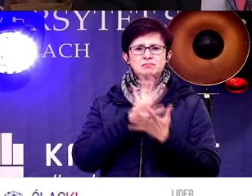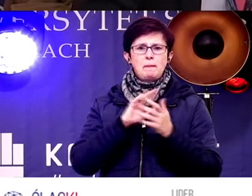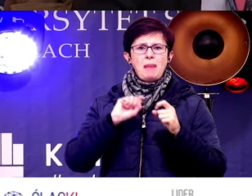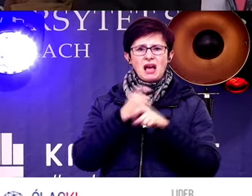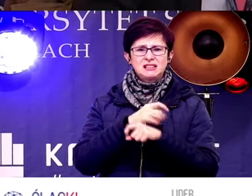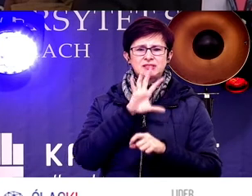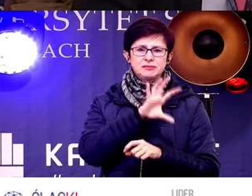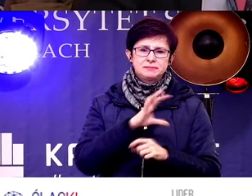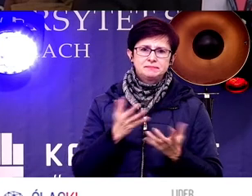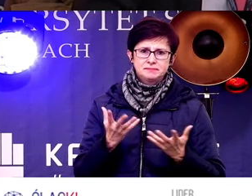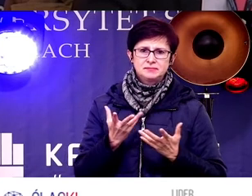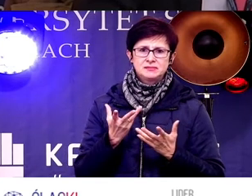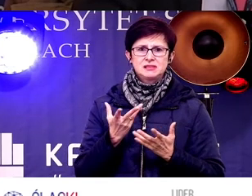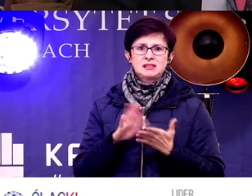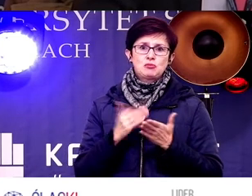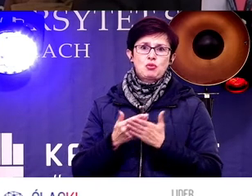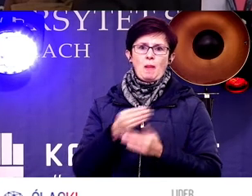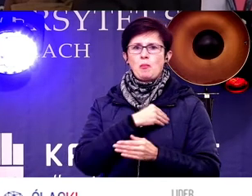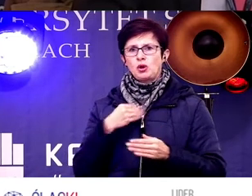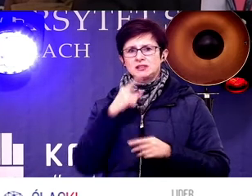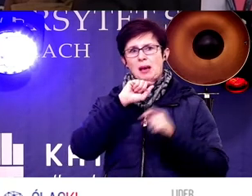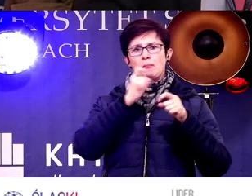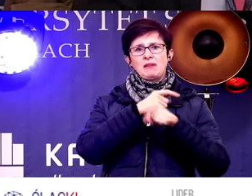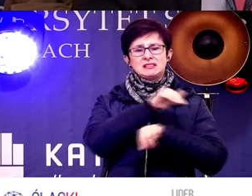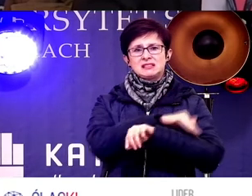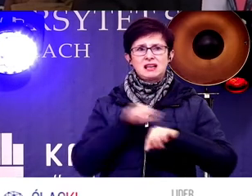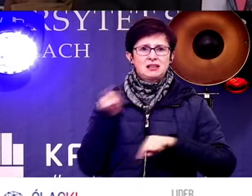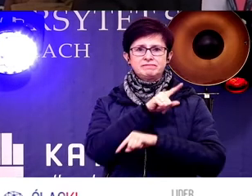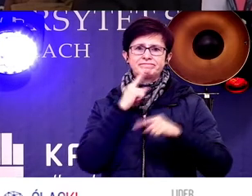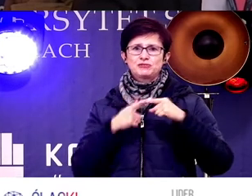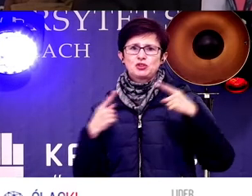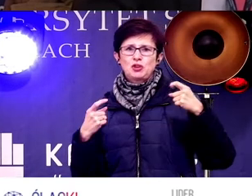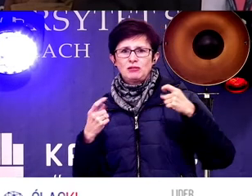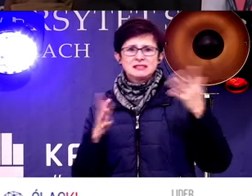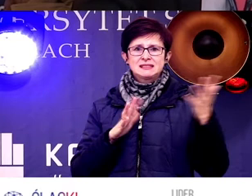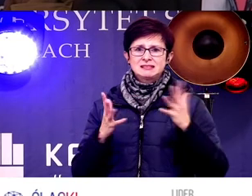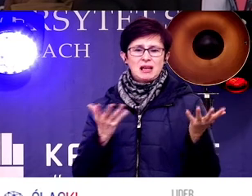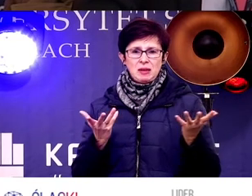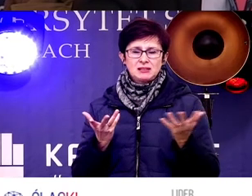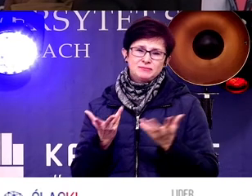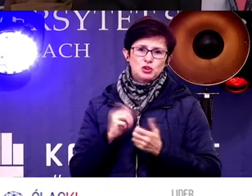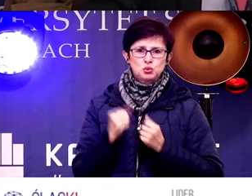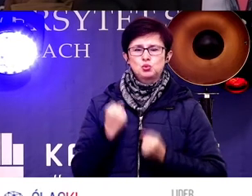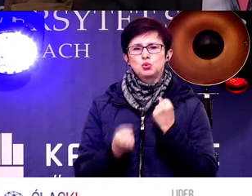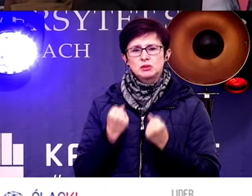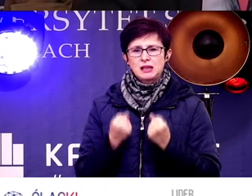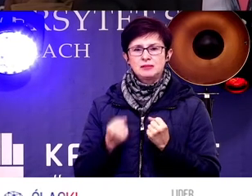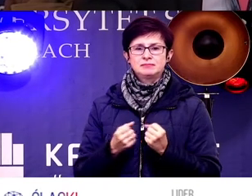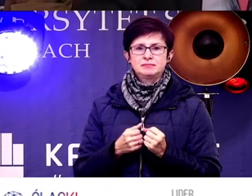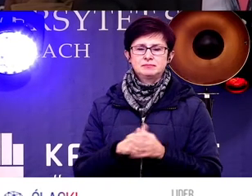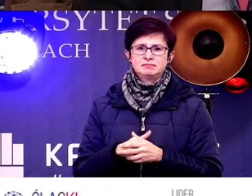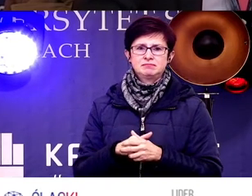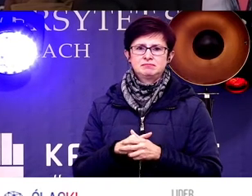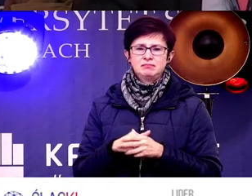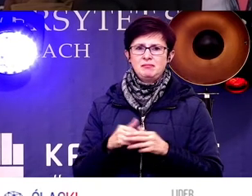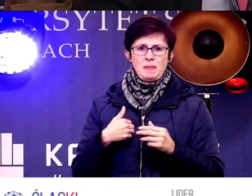niekoniecznie dla Polski przyjaznym, więc to... No, mówmy się, tak jak mówiłem, nie